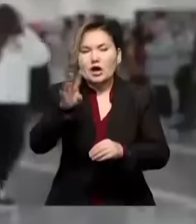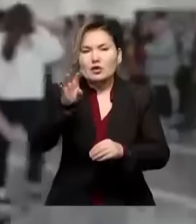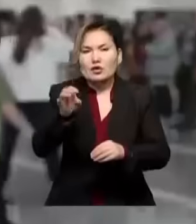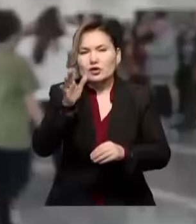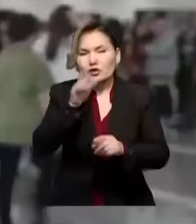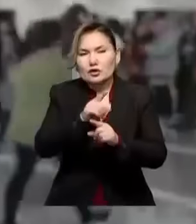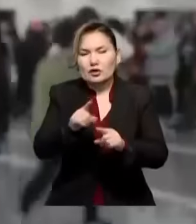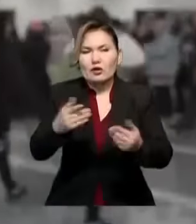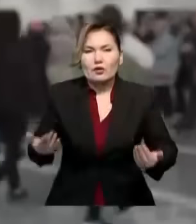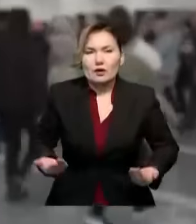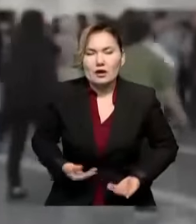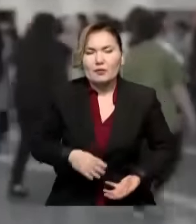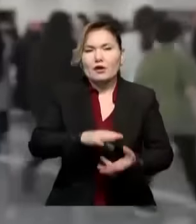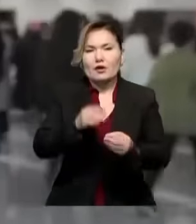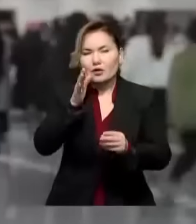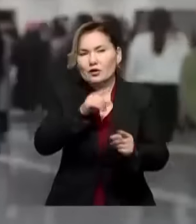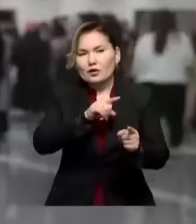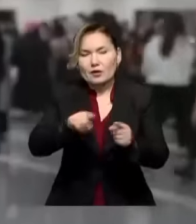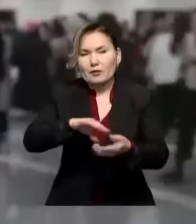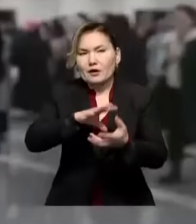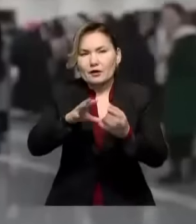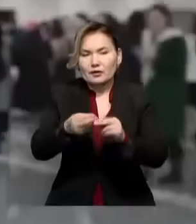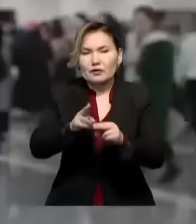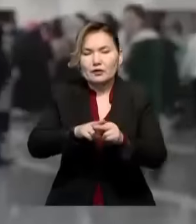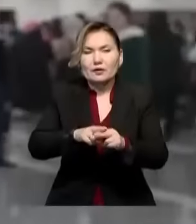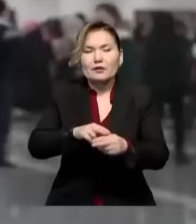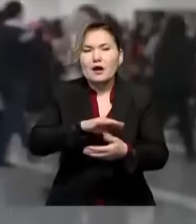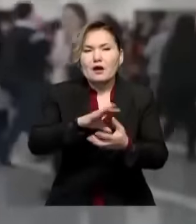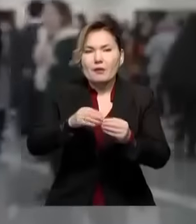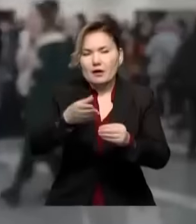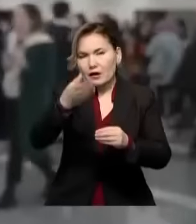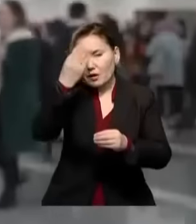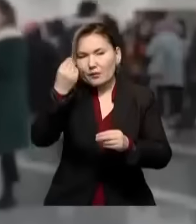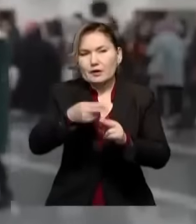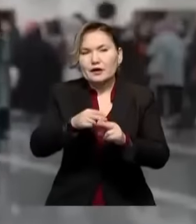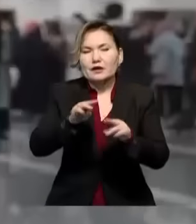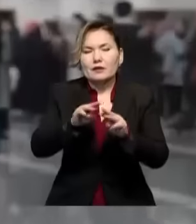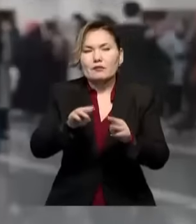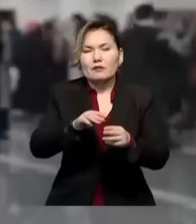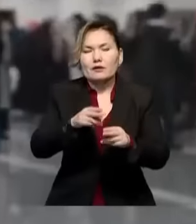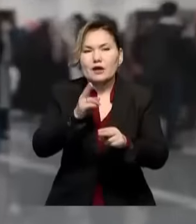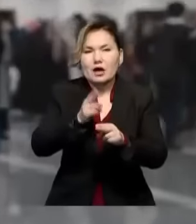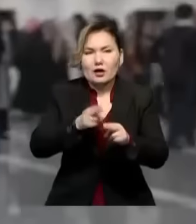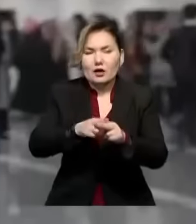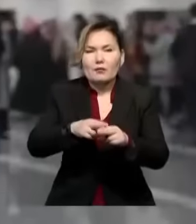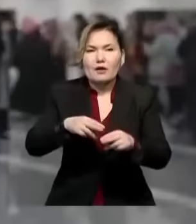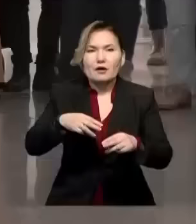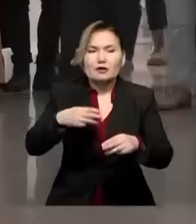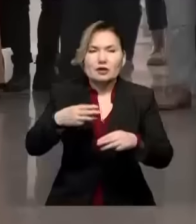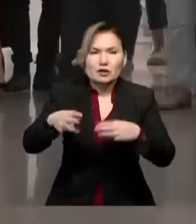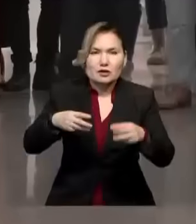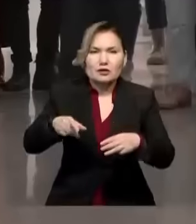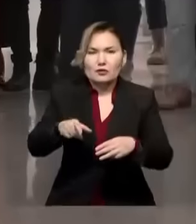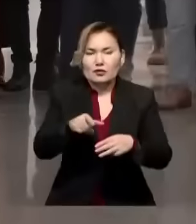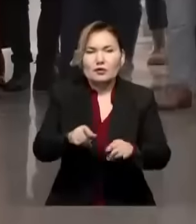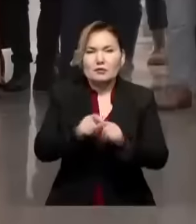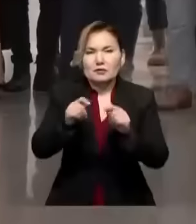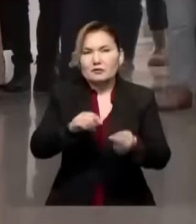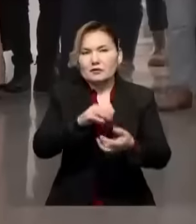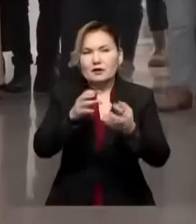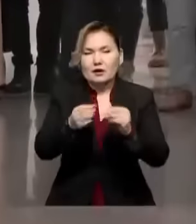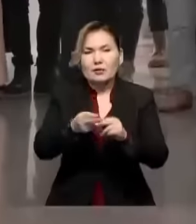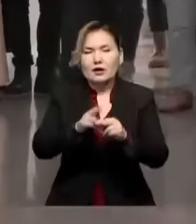өмір сүреді. Уақыт өте келе олар келген өткелді ұмытады. Содан Теміртауды ертіп жол салған деген аңыз бар. Университет